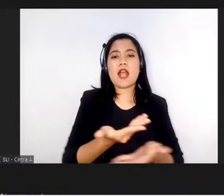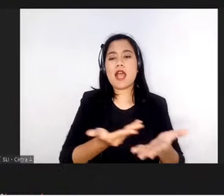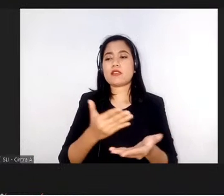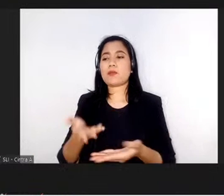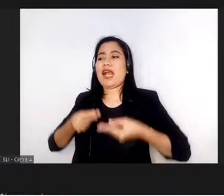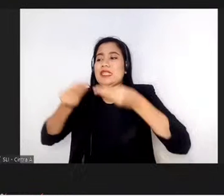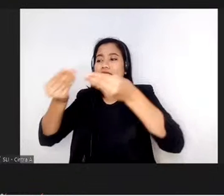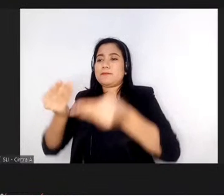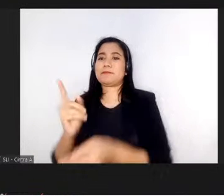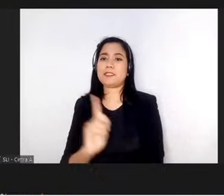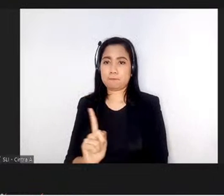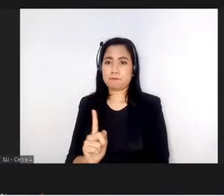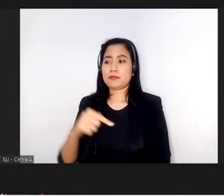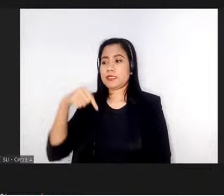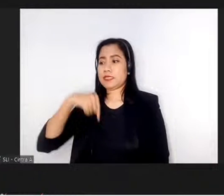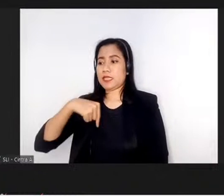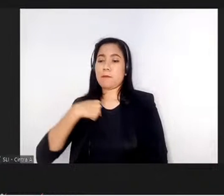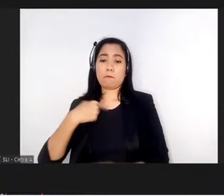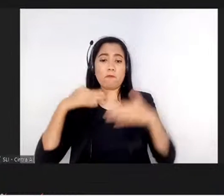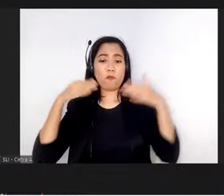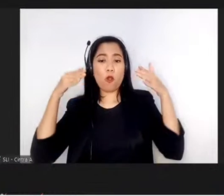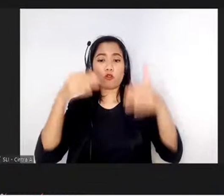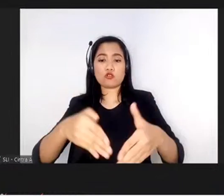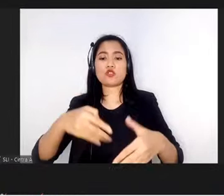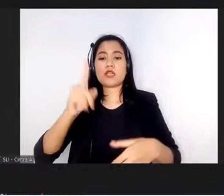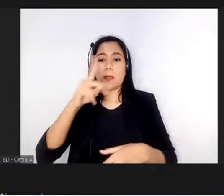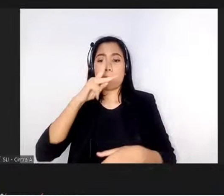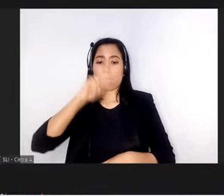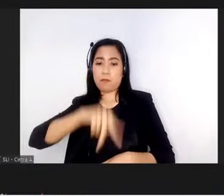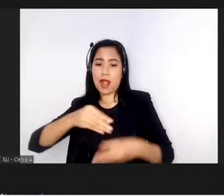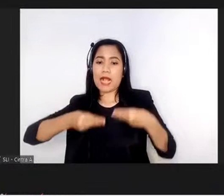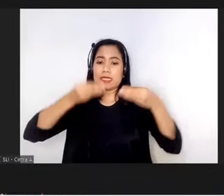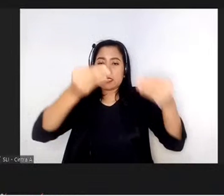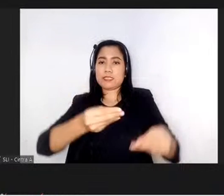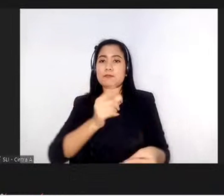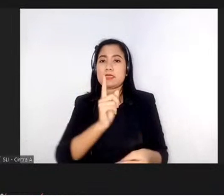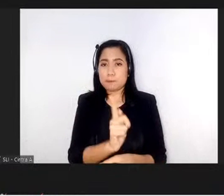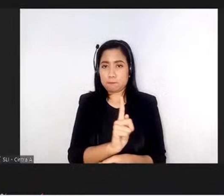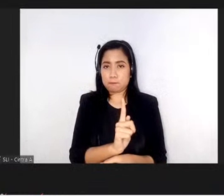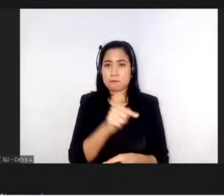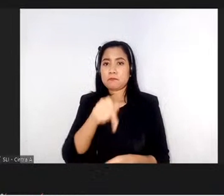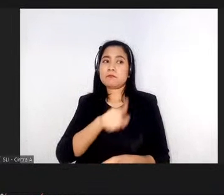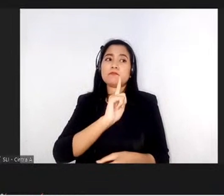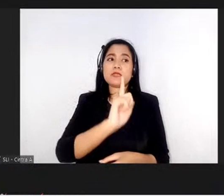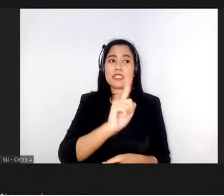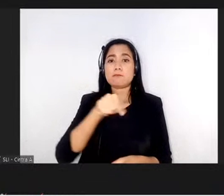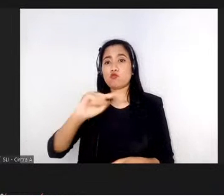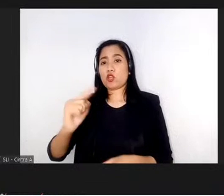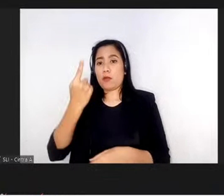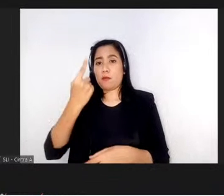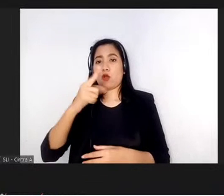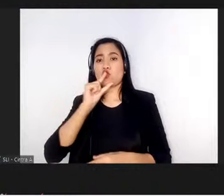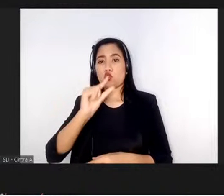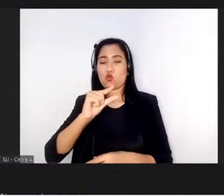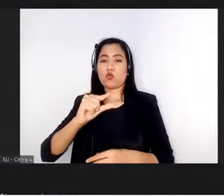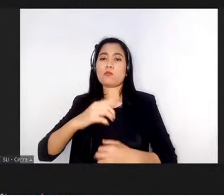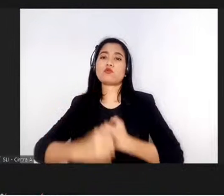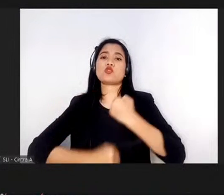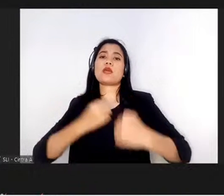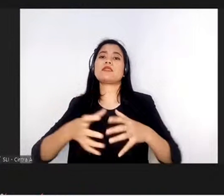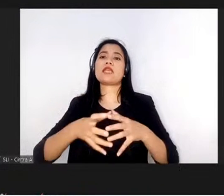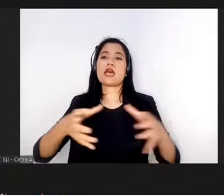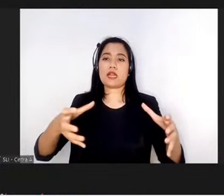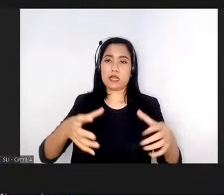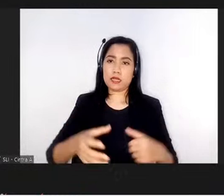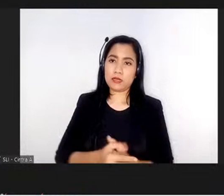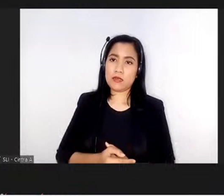saat ini saya akan fokus pada bank sebagai pemberi pinjaman terutama untuk peminjaman korporasi dan bagaimanakah ABN Amro memastikan